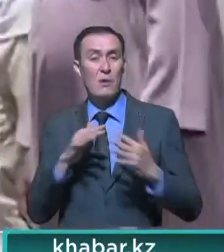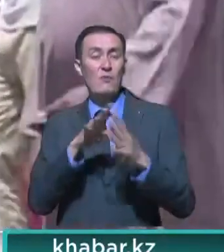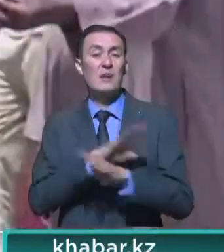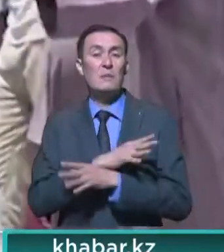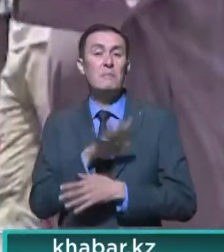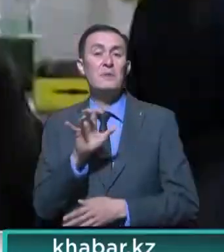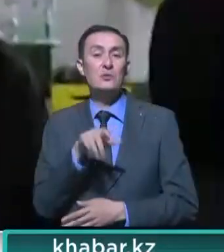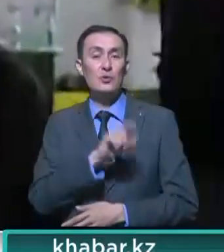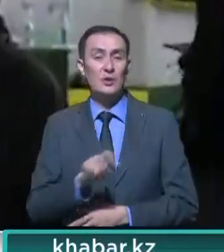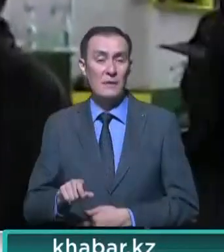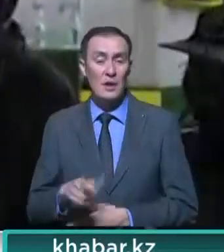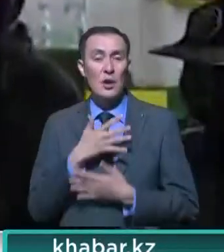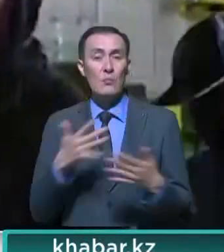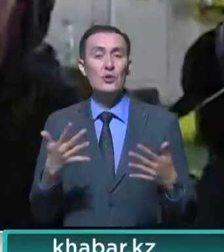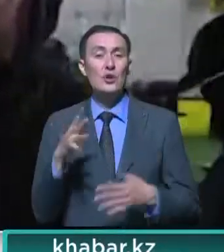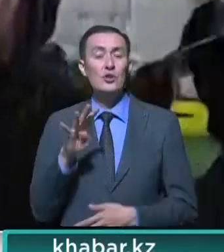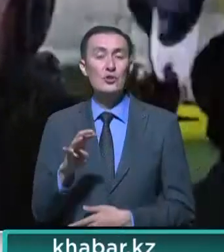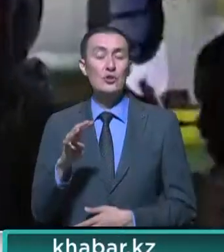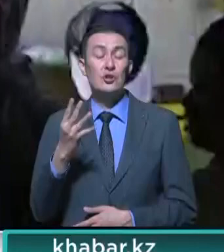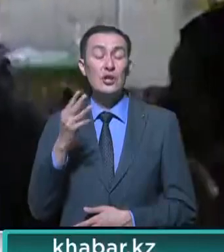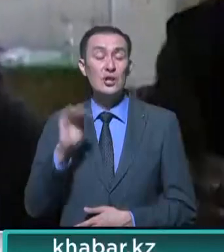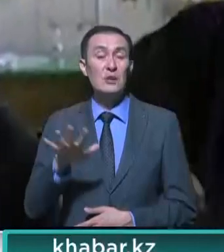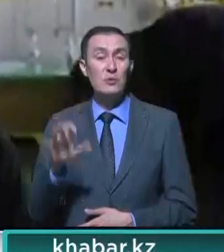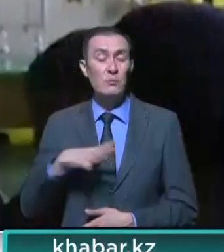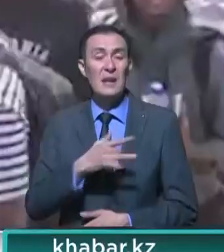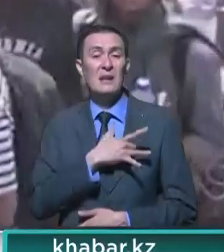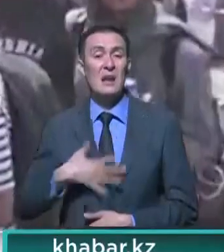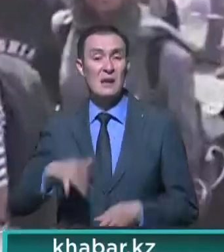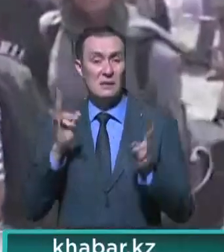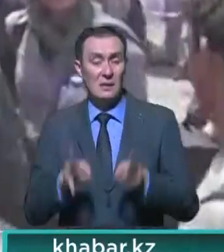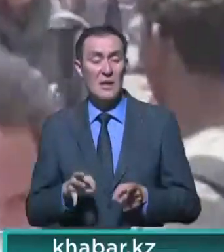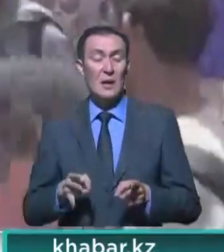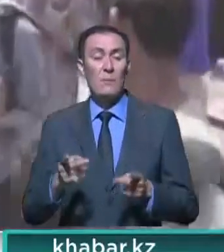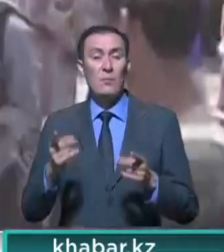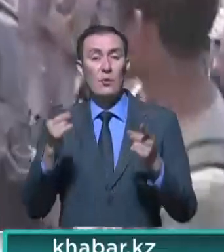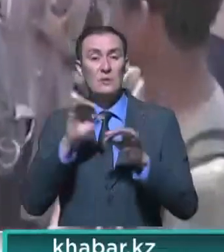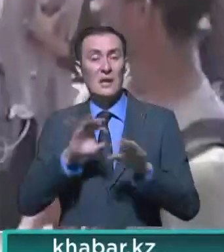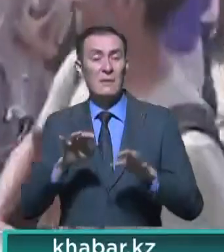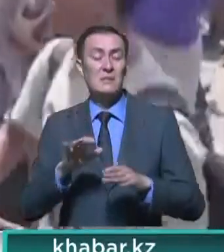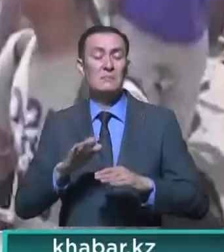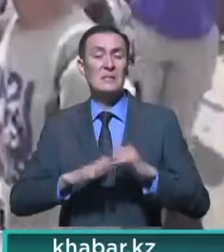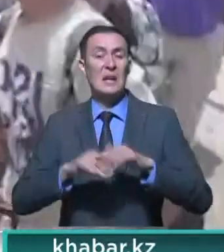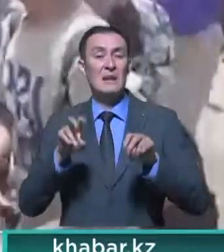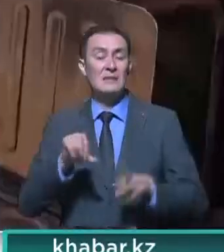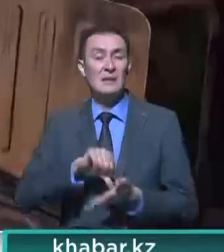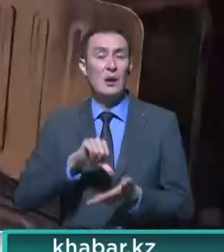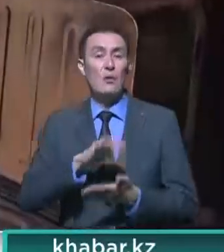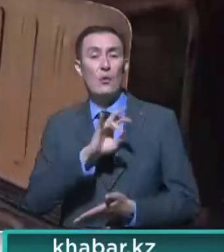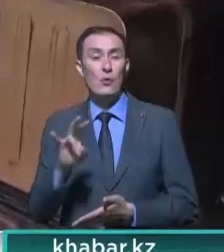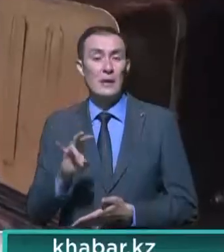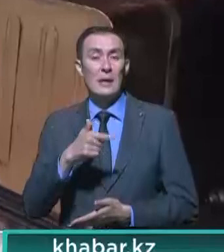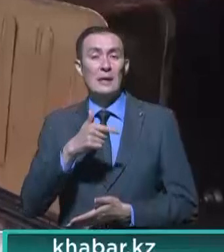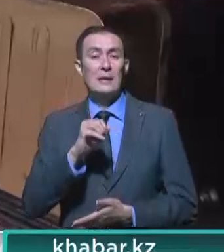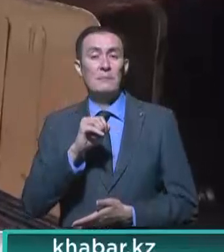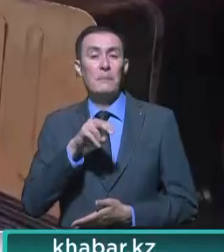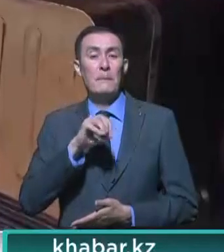более 500 человек, более 4500 получили ранения. По словам спецпосланника Генсека ООН Волкера